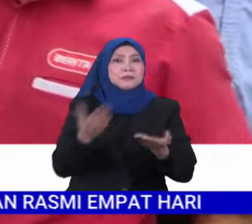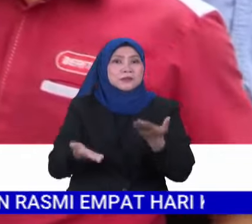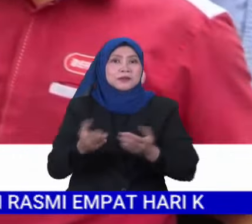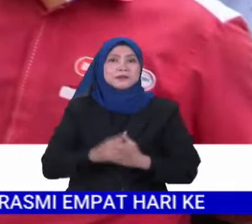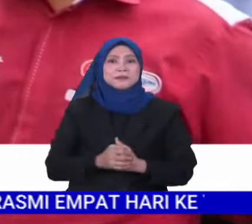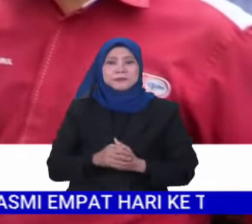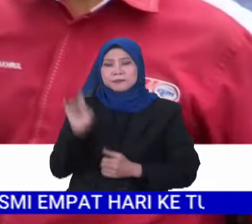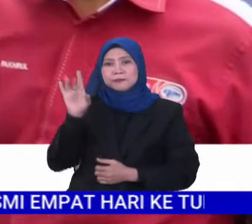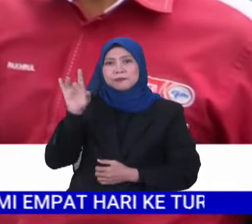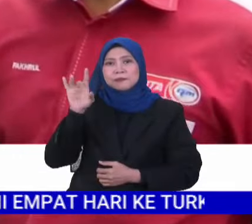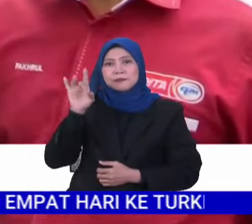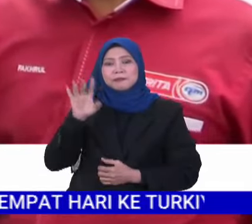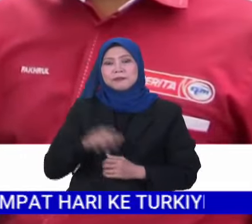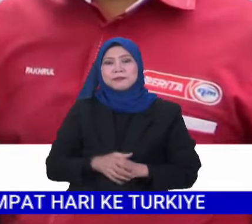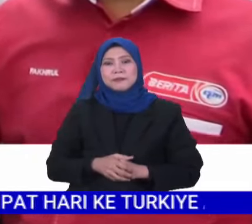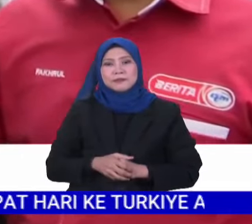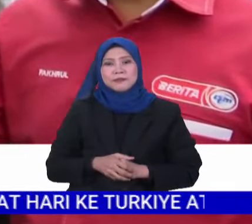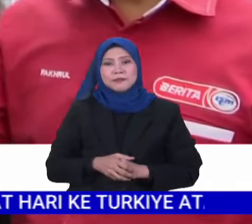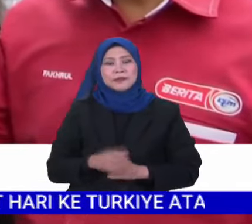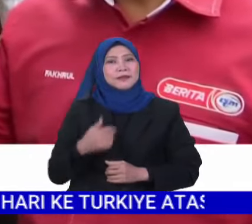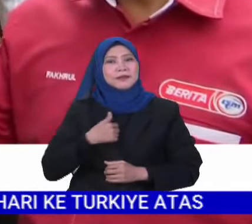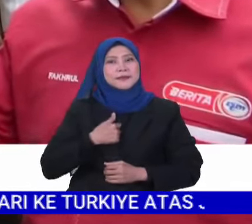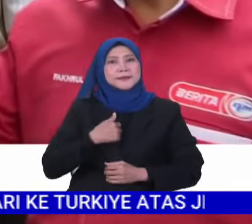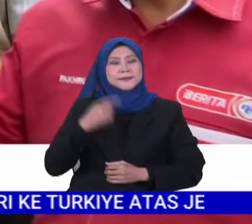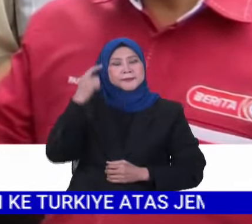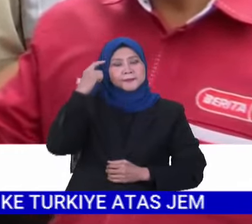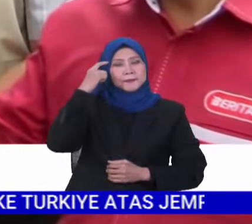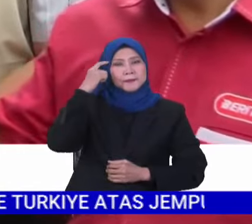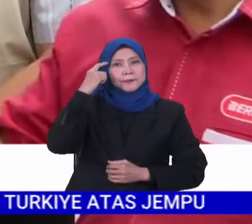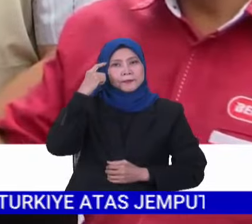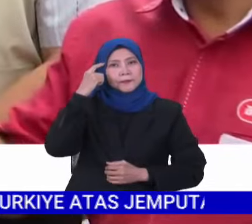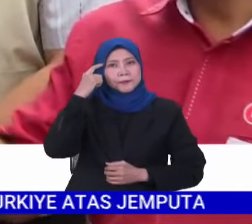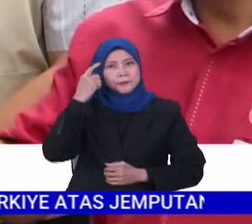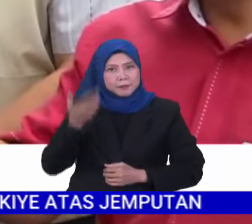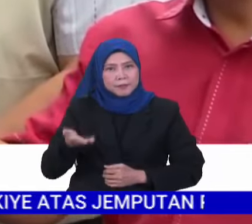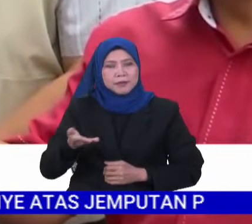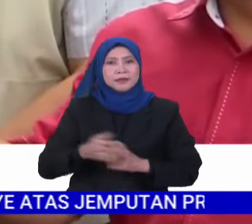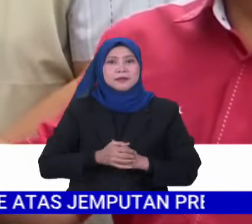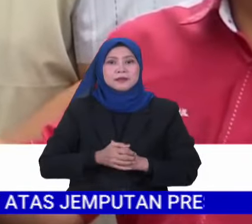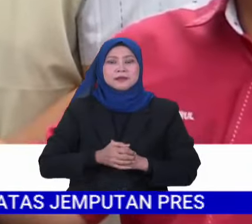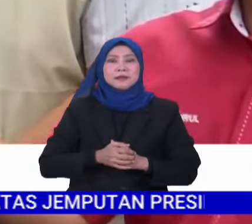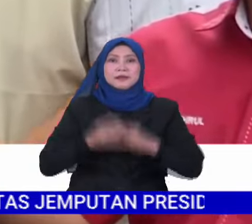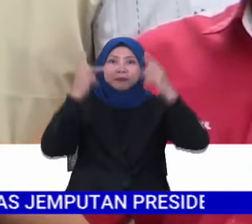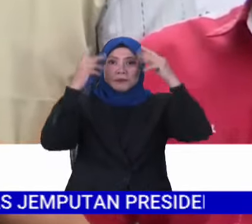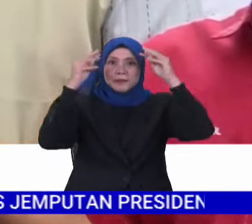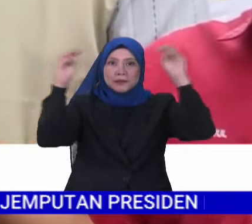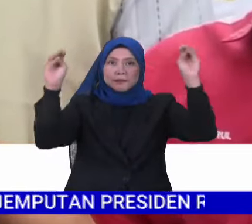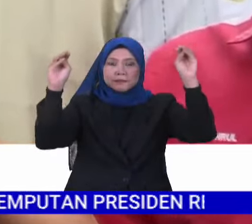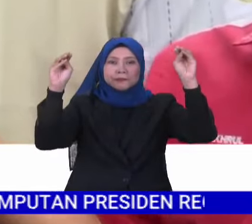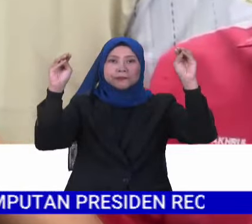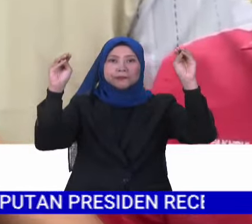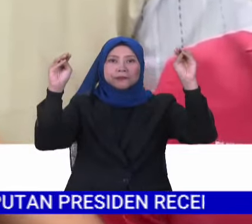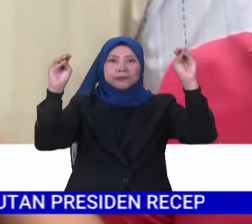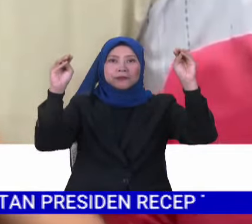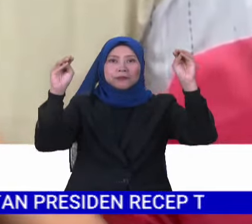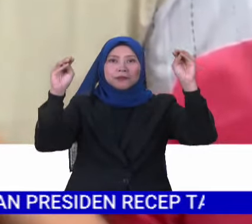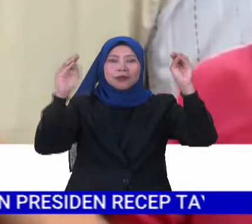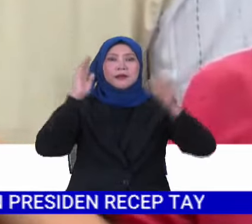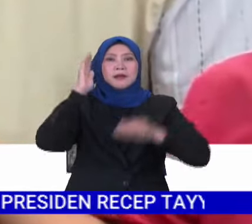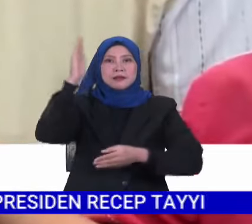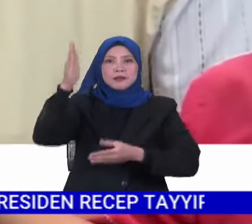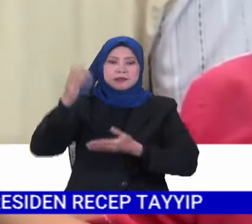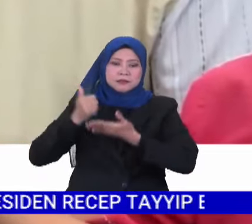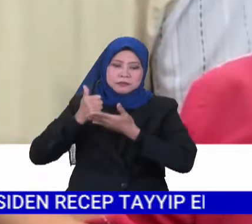karena saya ingat dan saya berpandangan Kya Mabar menteri akan membeli